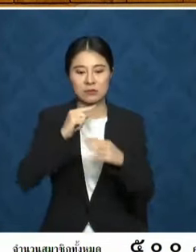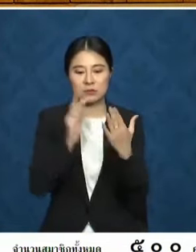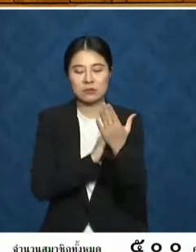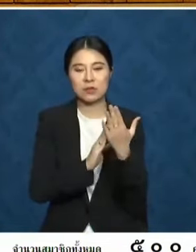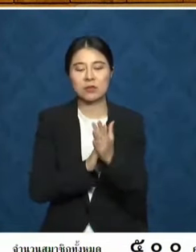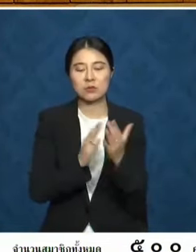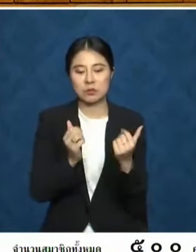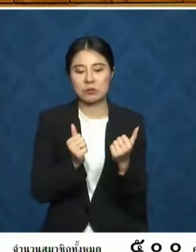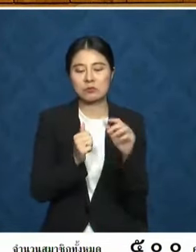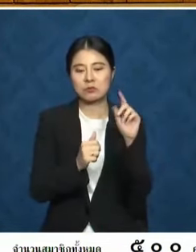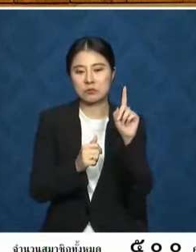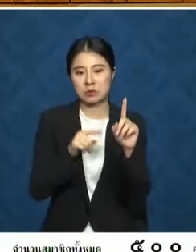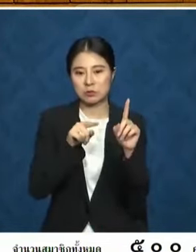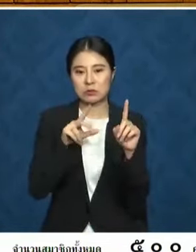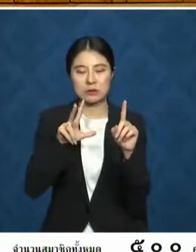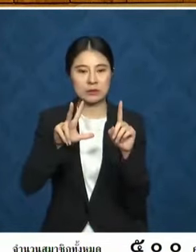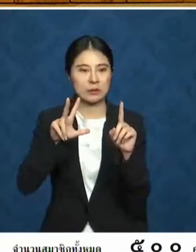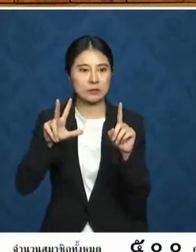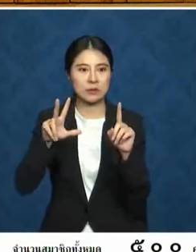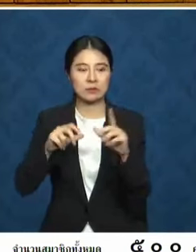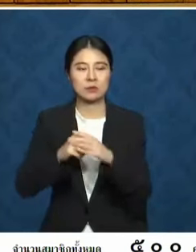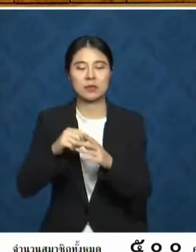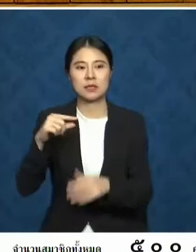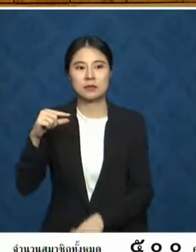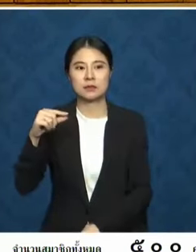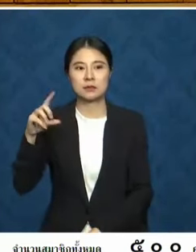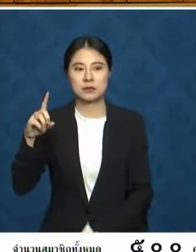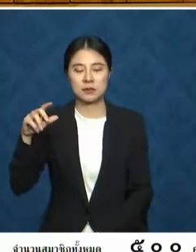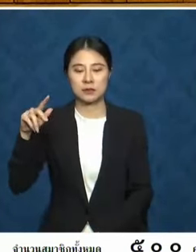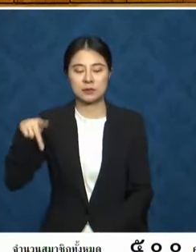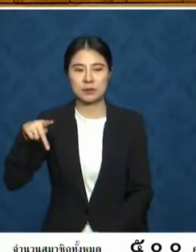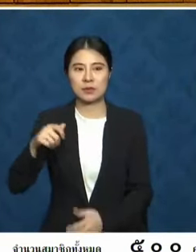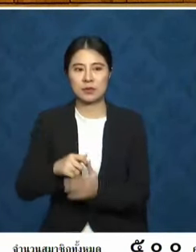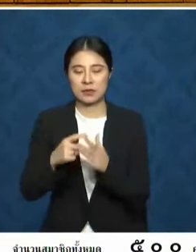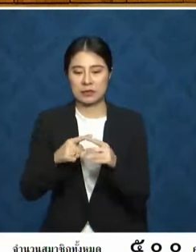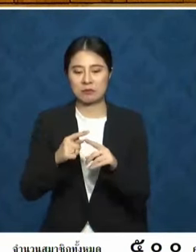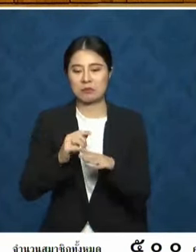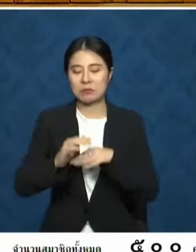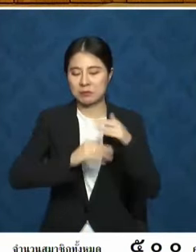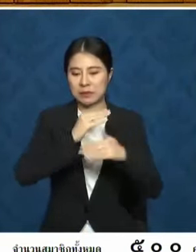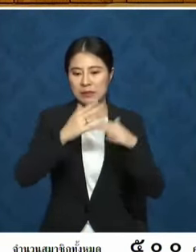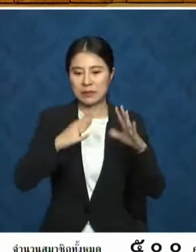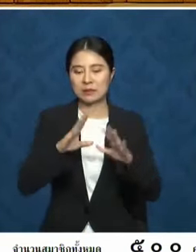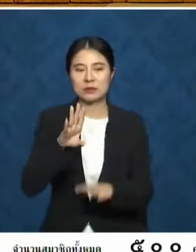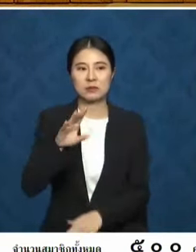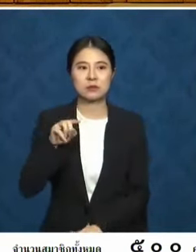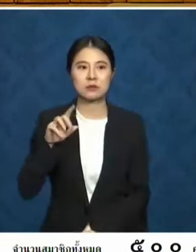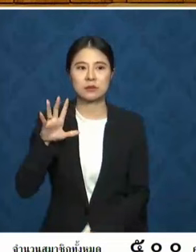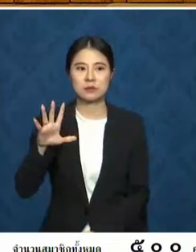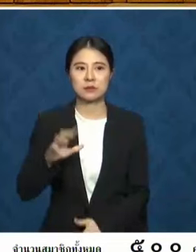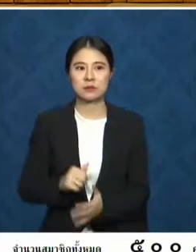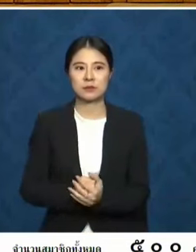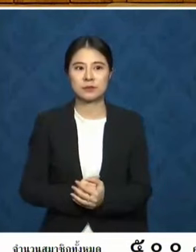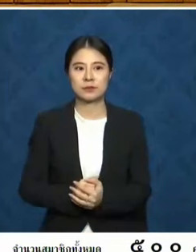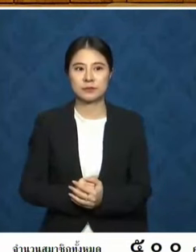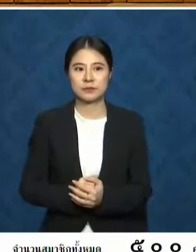1.31% ของ GDP ในขณะที่ประเทศทพฒนาแล้วจะอยู่ที่ประมาณ 4-5%นอก